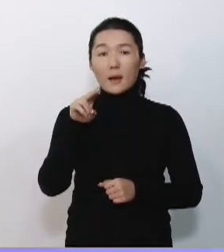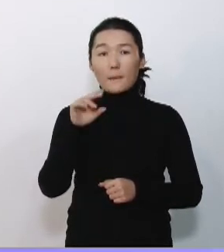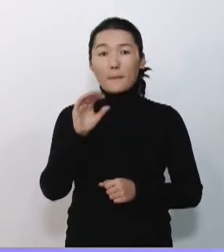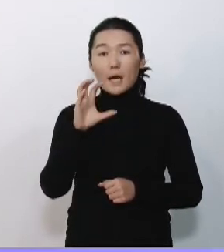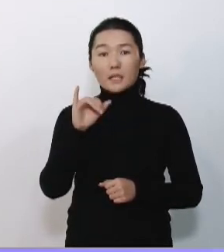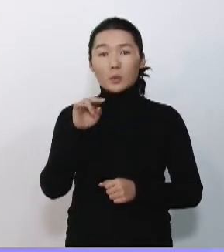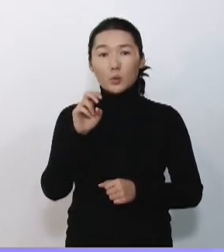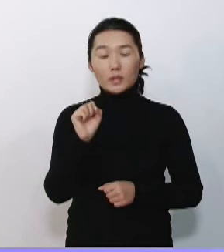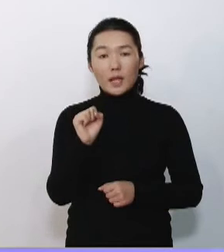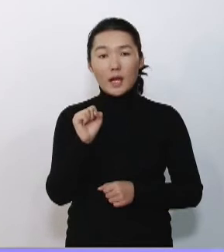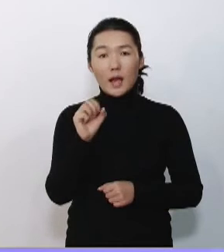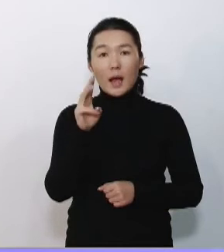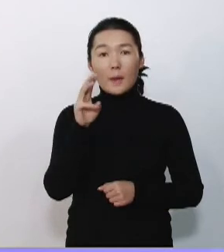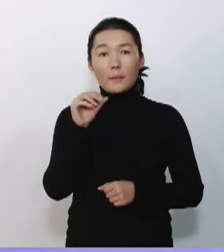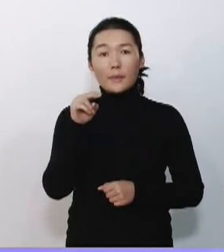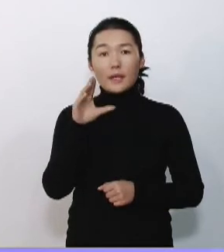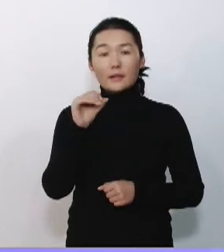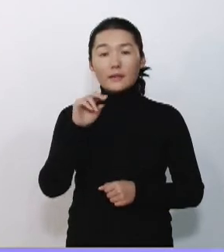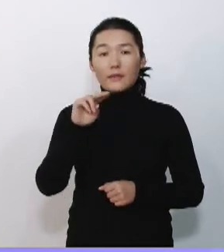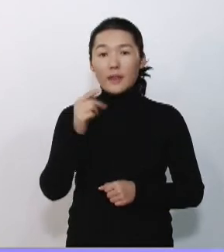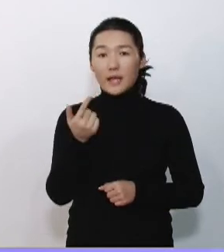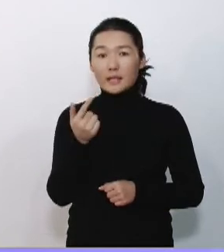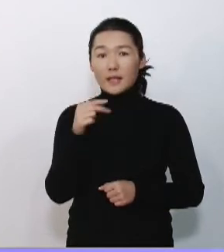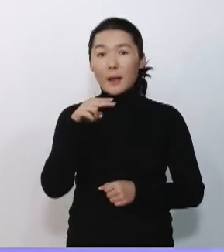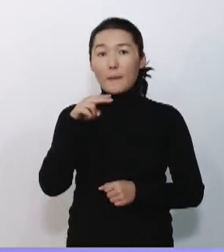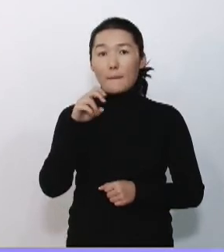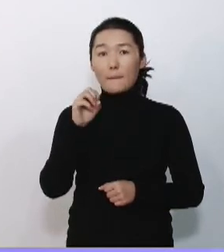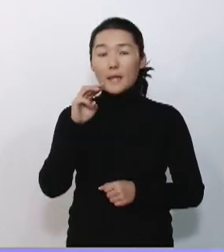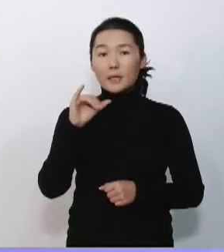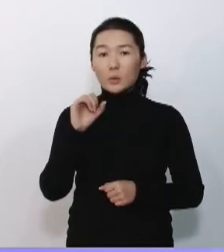посуда, медведь, петух,